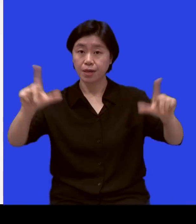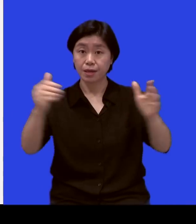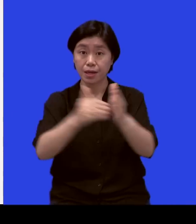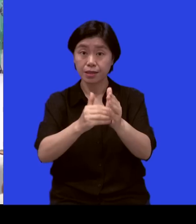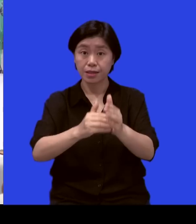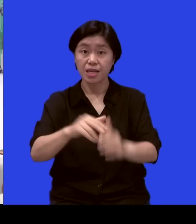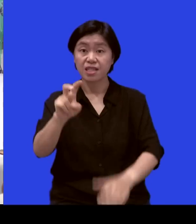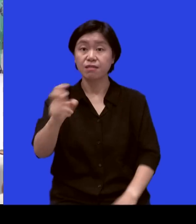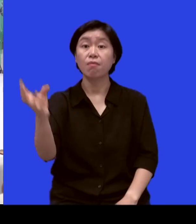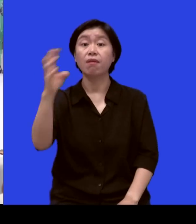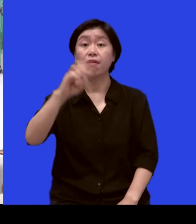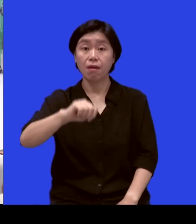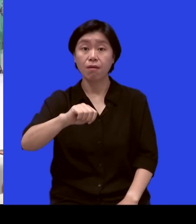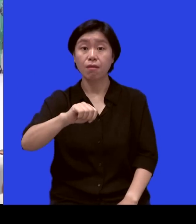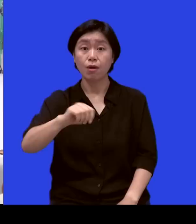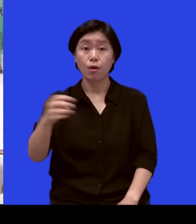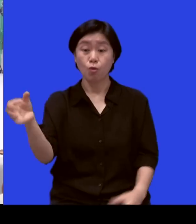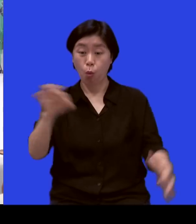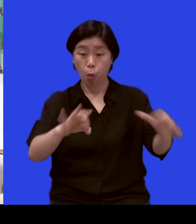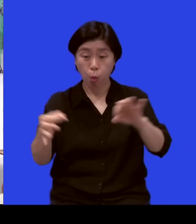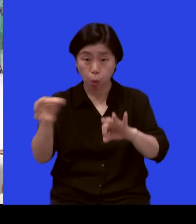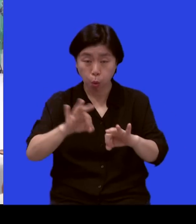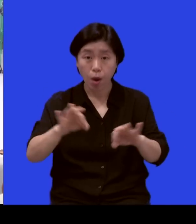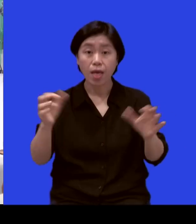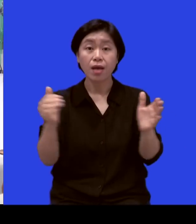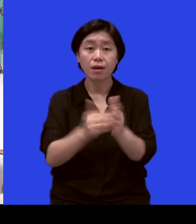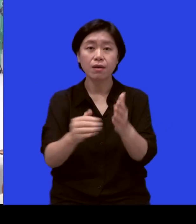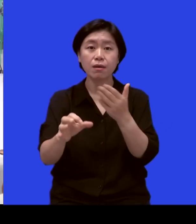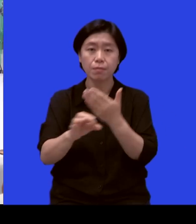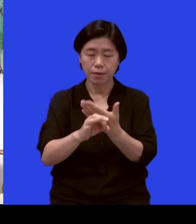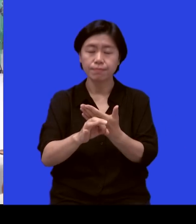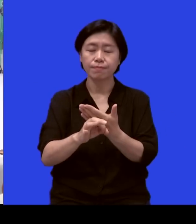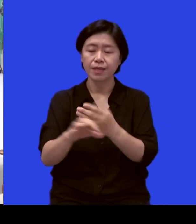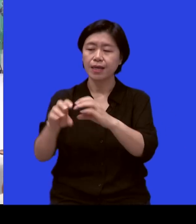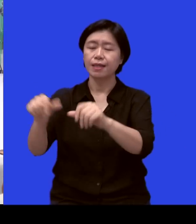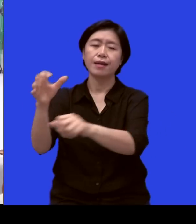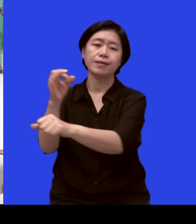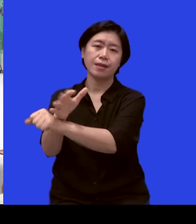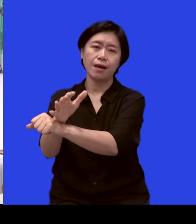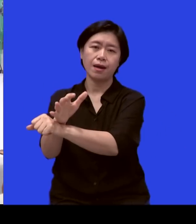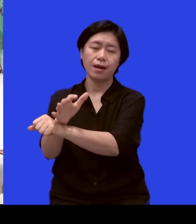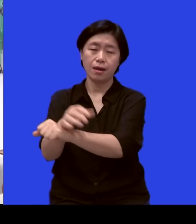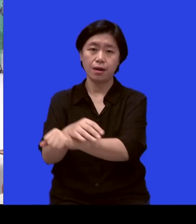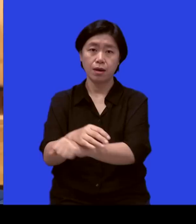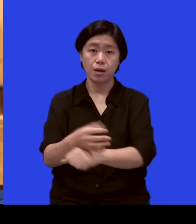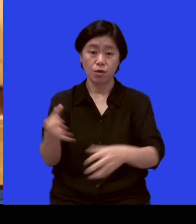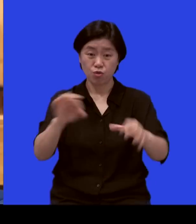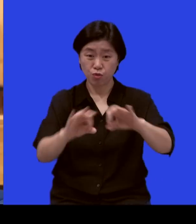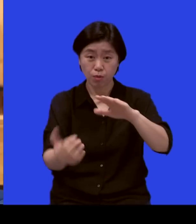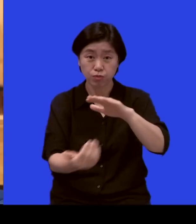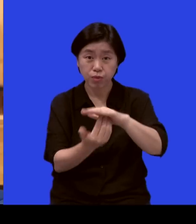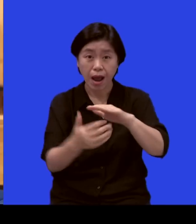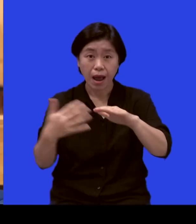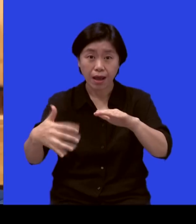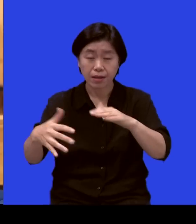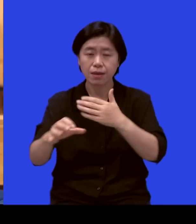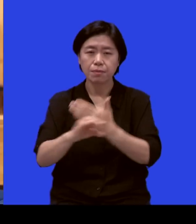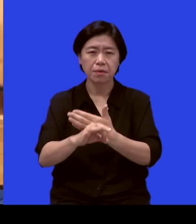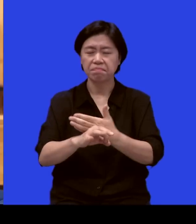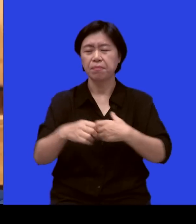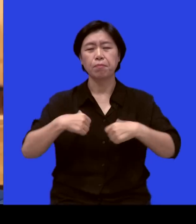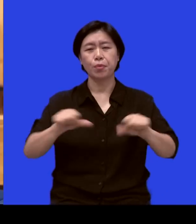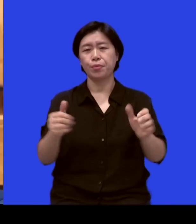않으면 그만둔다. 그 선포를 하고서 이제 내일부터 새벽기도 이제 30일까지 한다 이렇게 한 거예요.